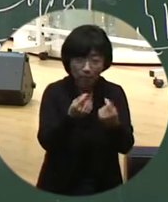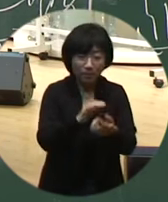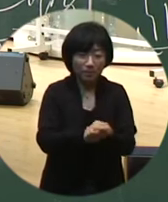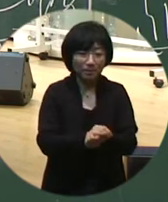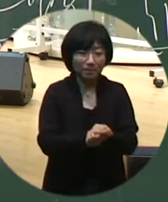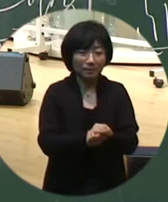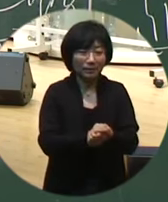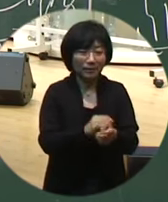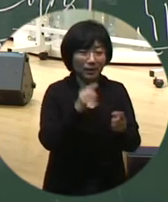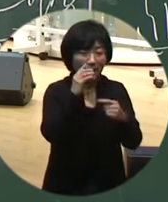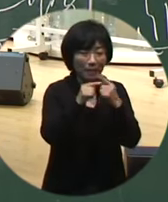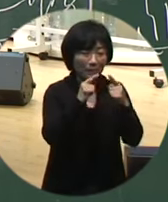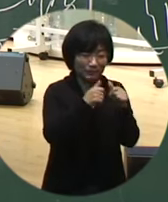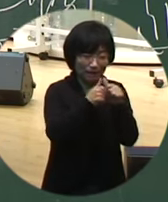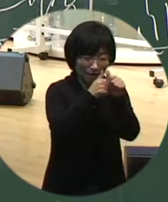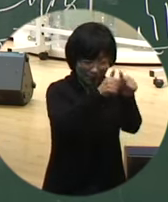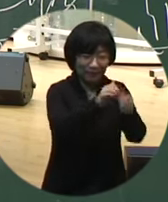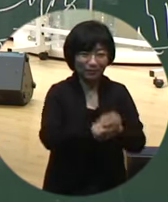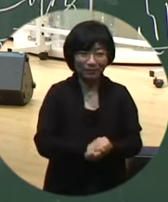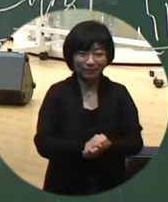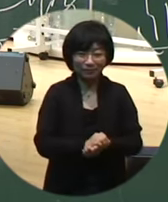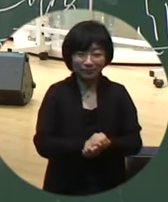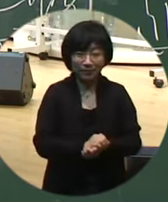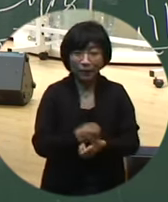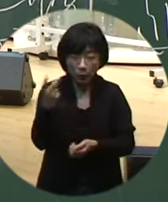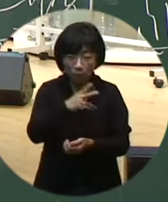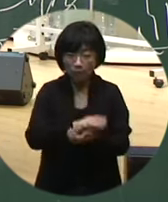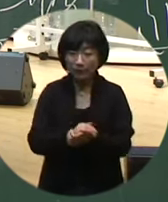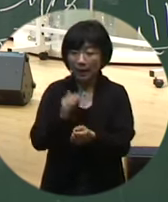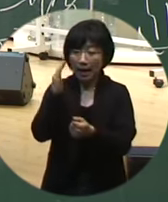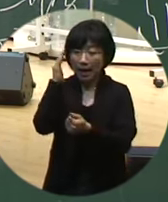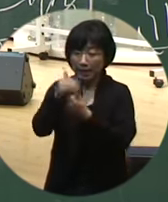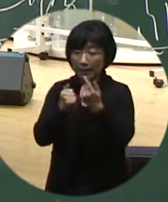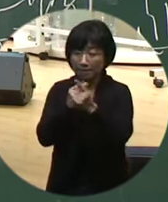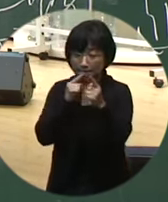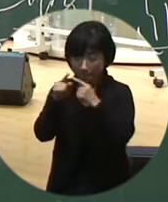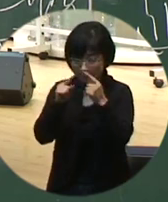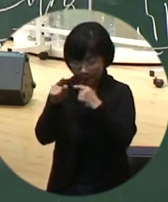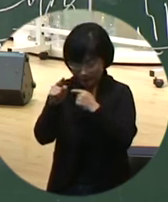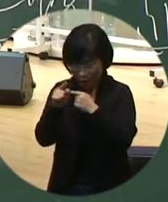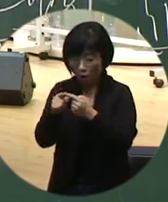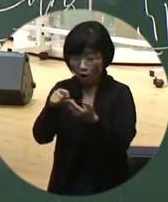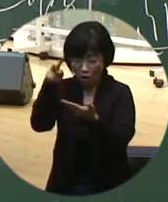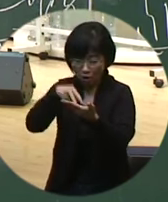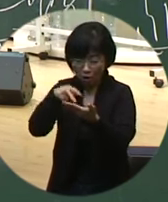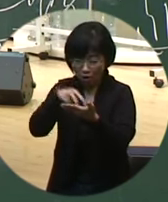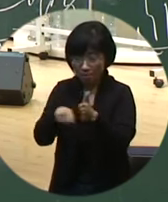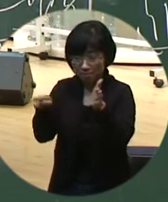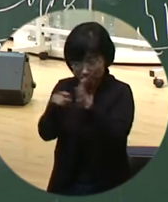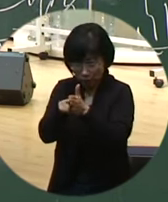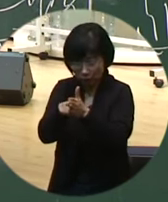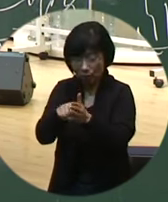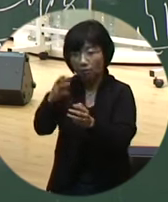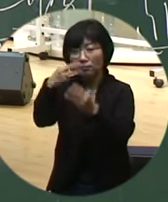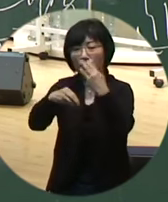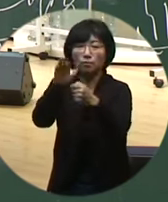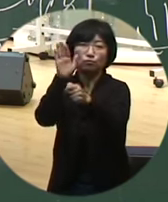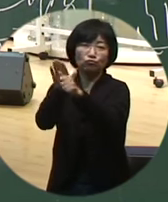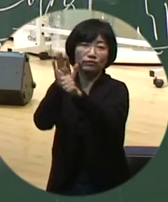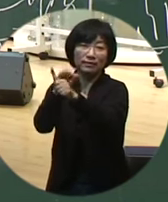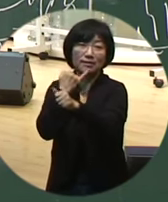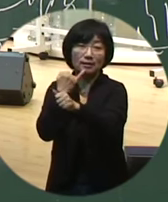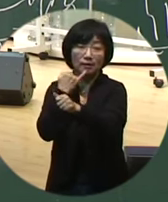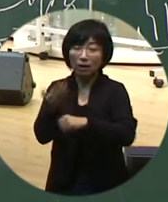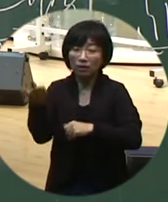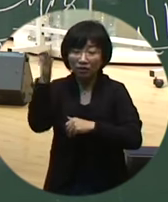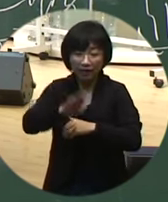말씀 성취요. But when you help them according to the word, that's the fulfillment of the word. 말씀 없이 돕는 것은 자기 의요. But if you help them without the word, that's just